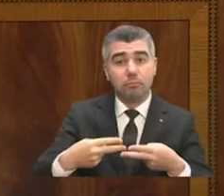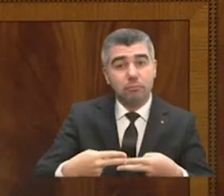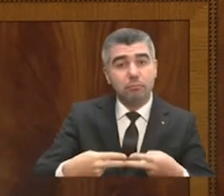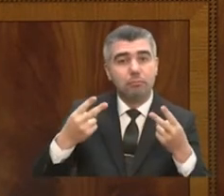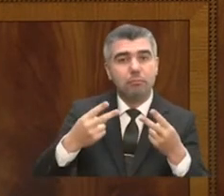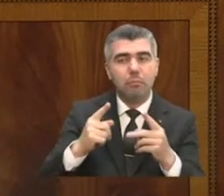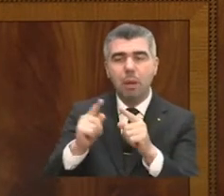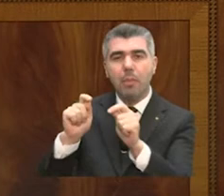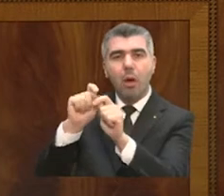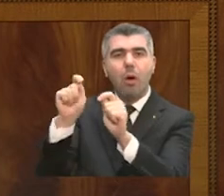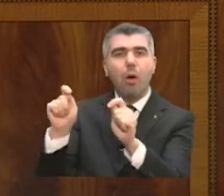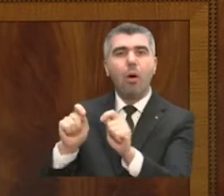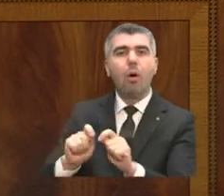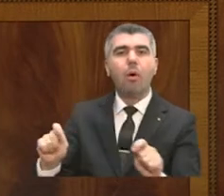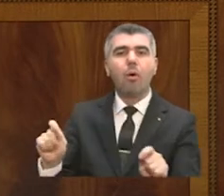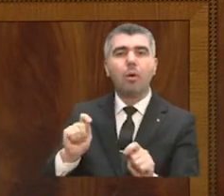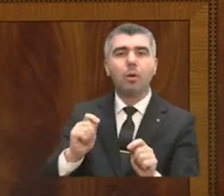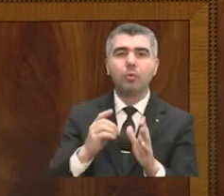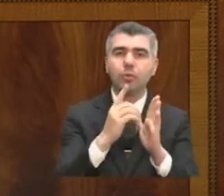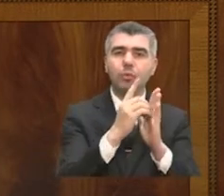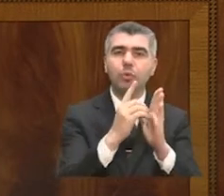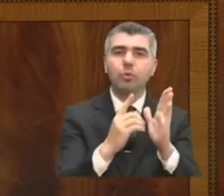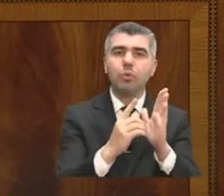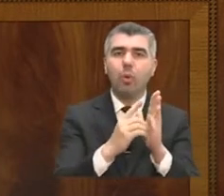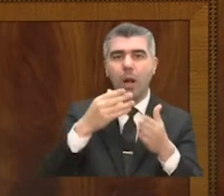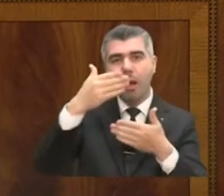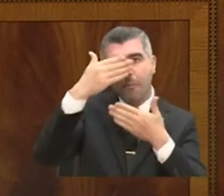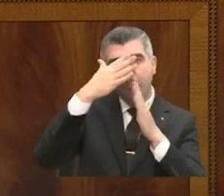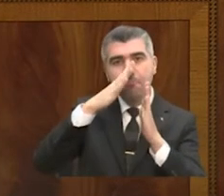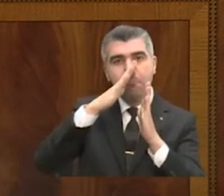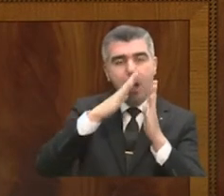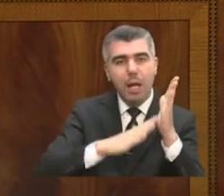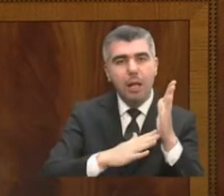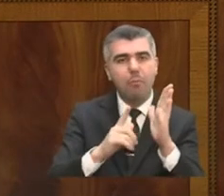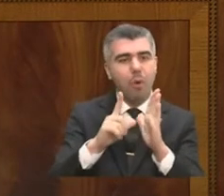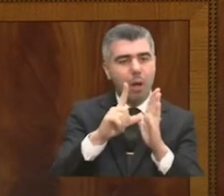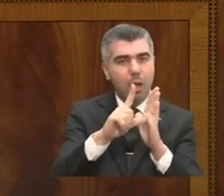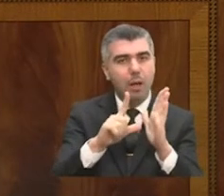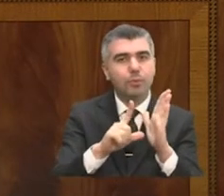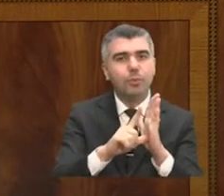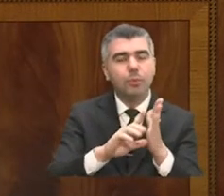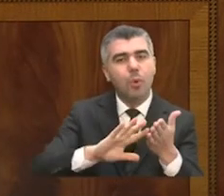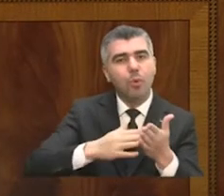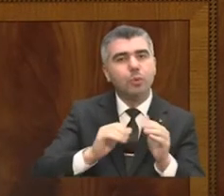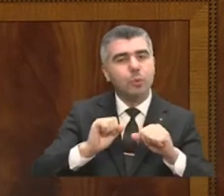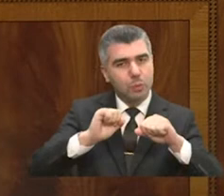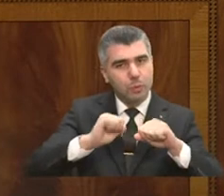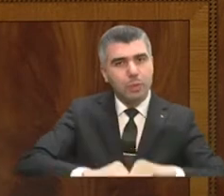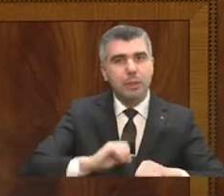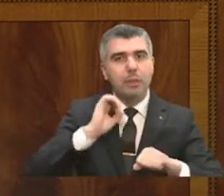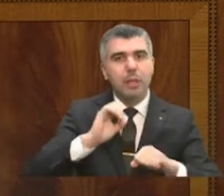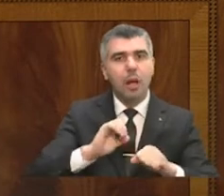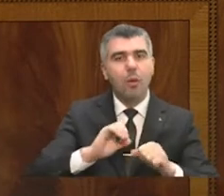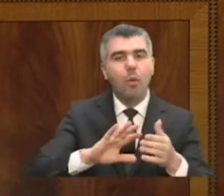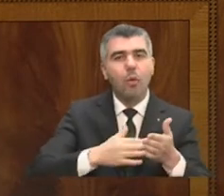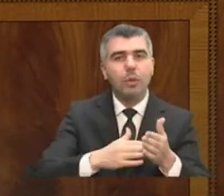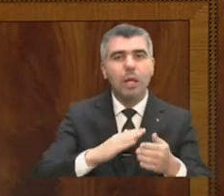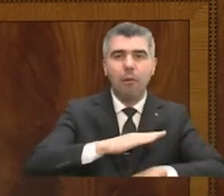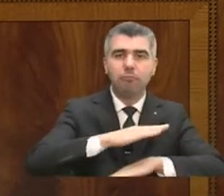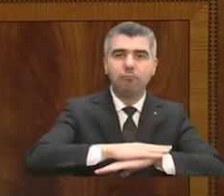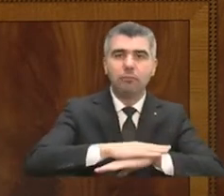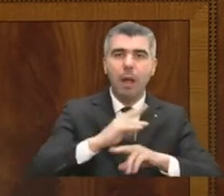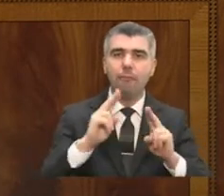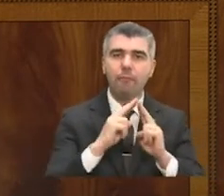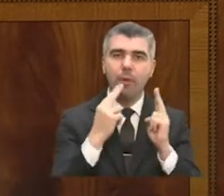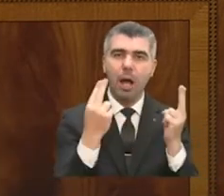et mettent en cause une décision fondée en vertu des lois et